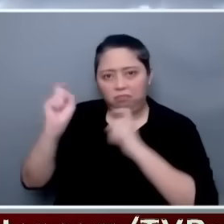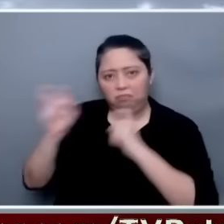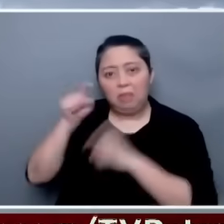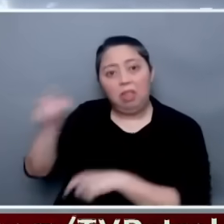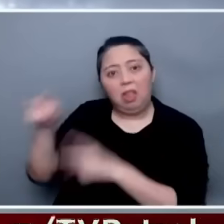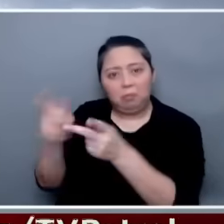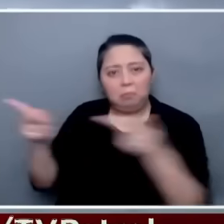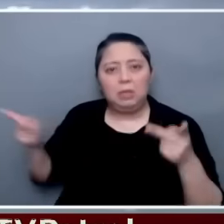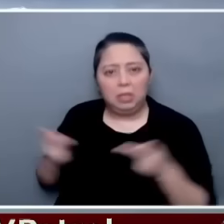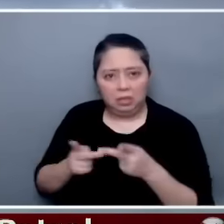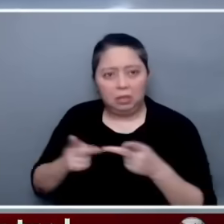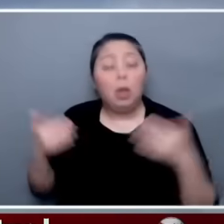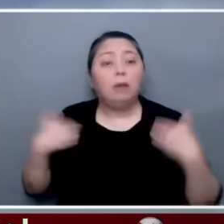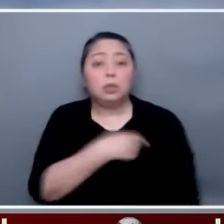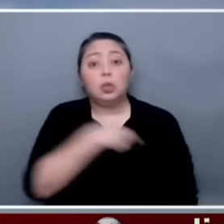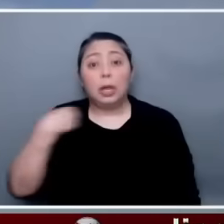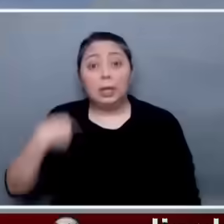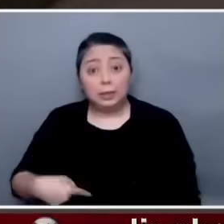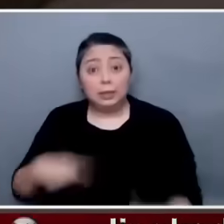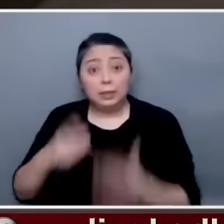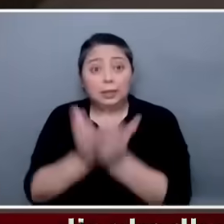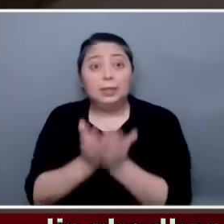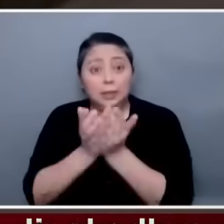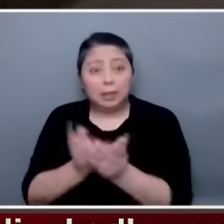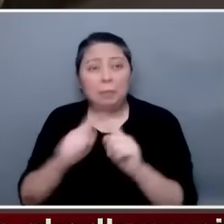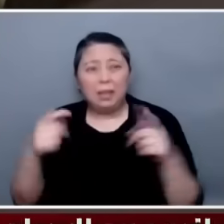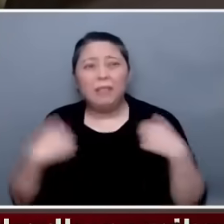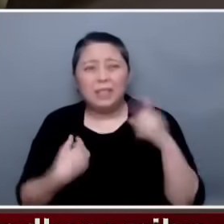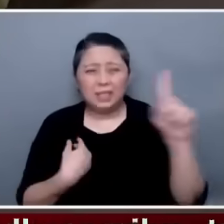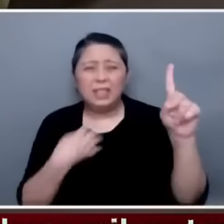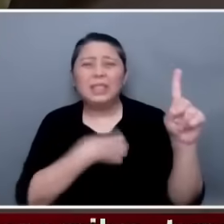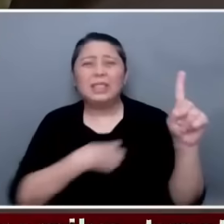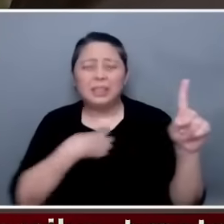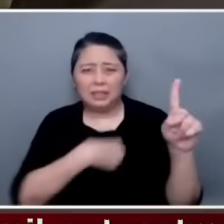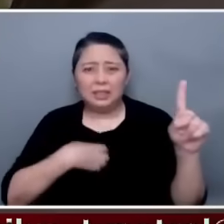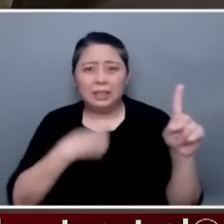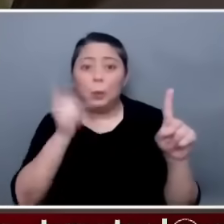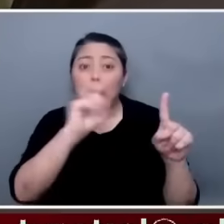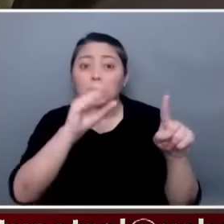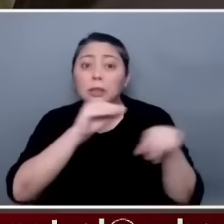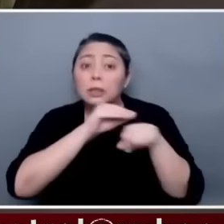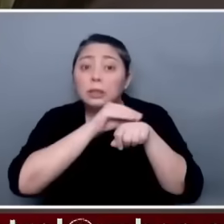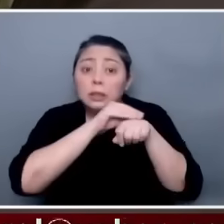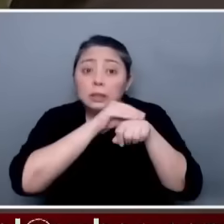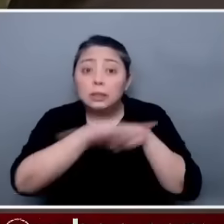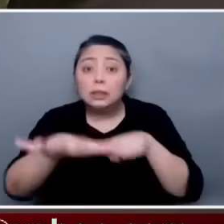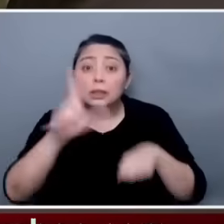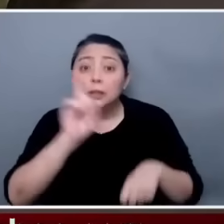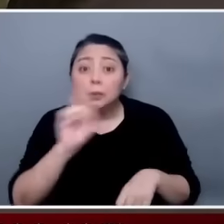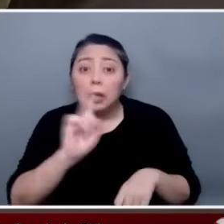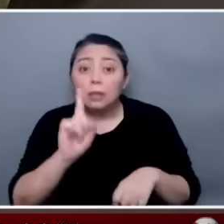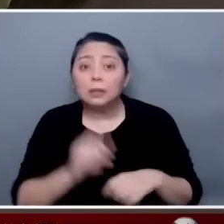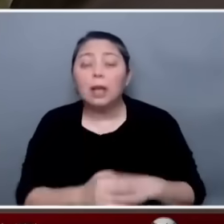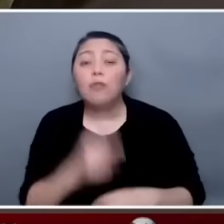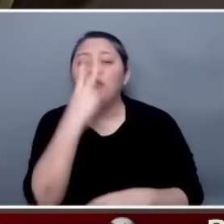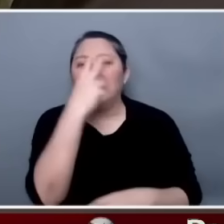vessels, may isa pa silang iniinda. May apekto kasi yung iba, illegalista na rin. Yung Vietnam,